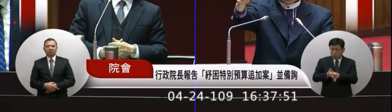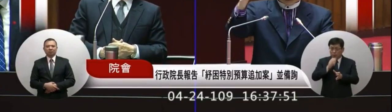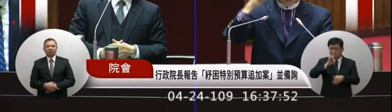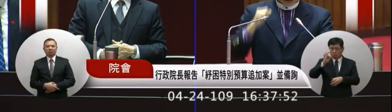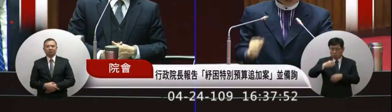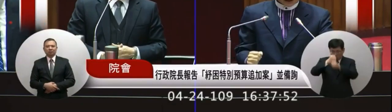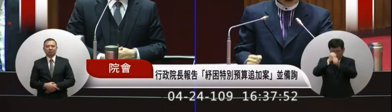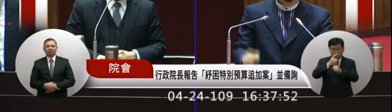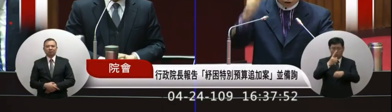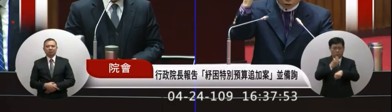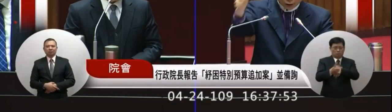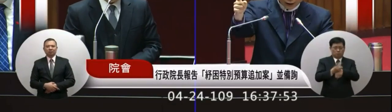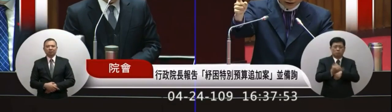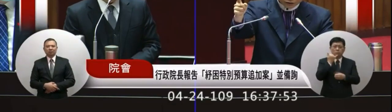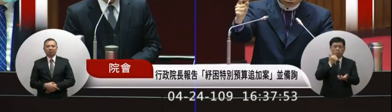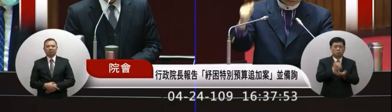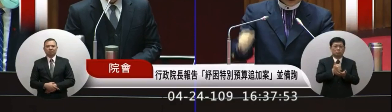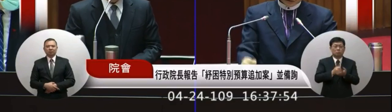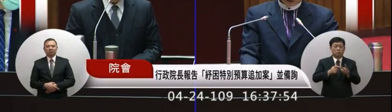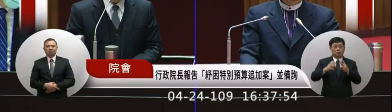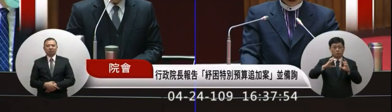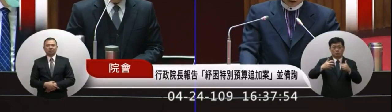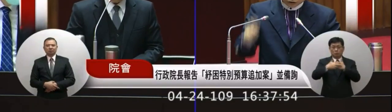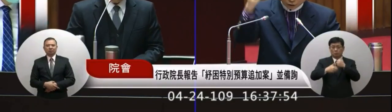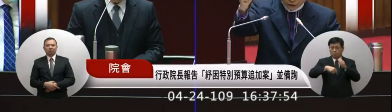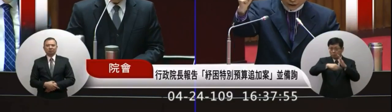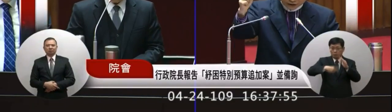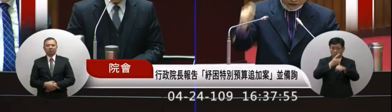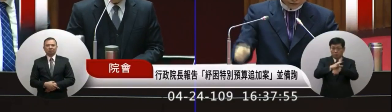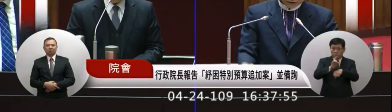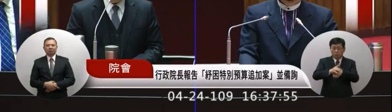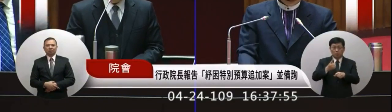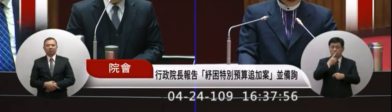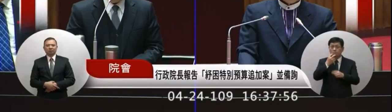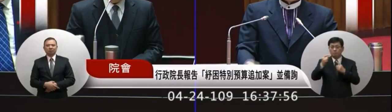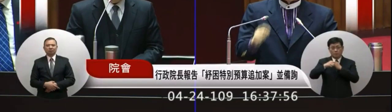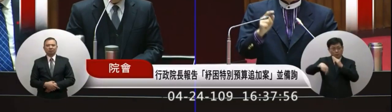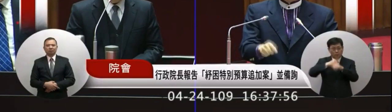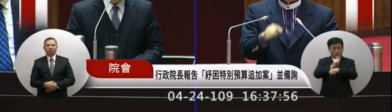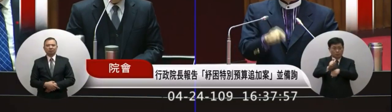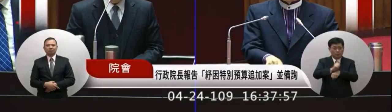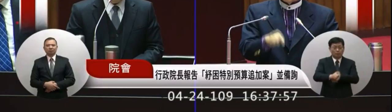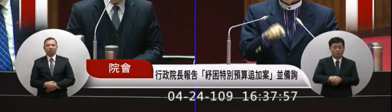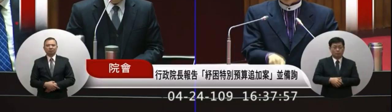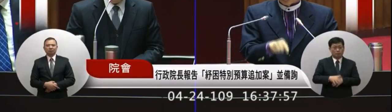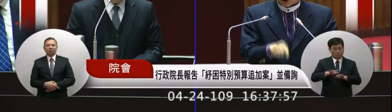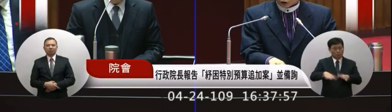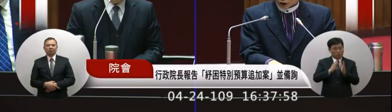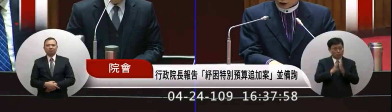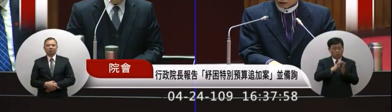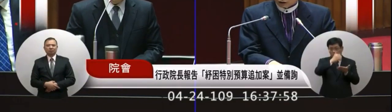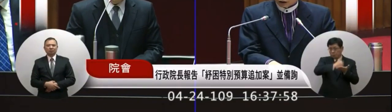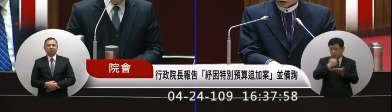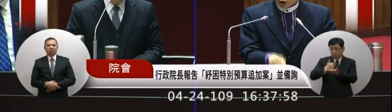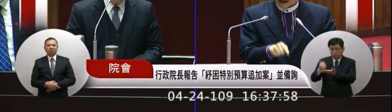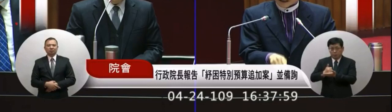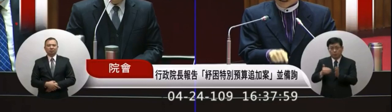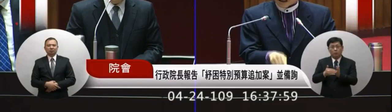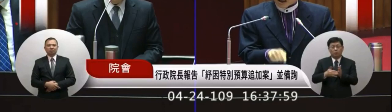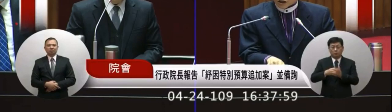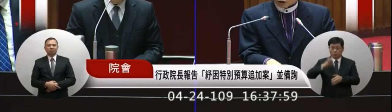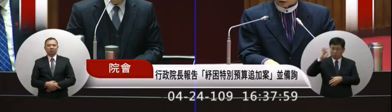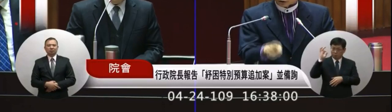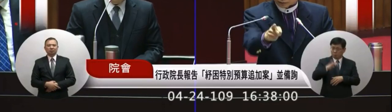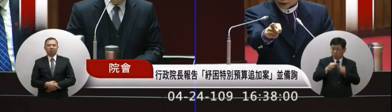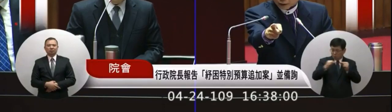12分钟就知道结果啊，国院15分钟，中研院10分钟， 我们已经进口了哦，快